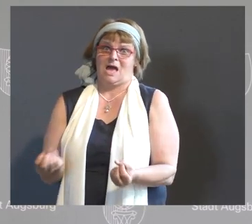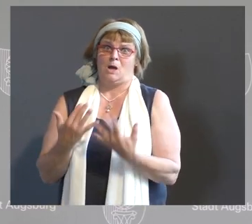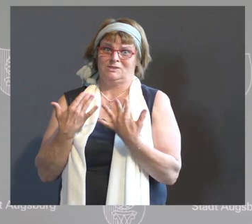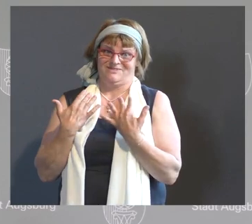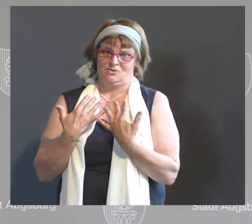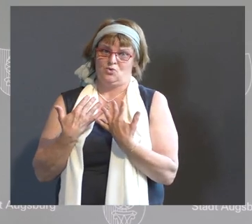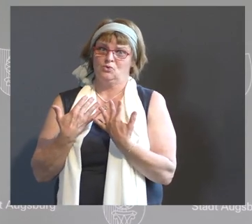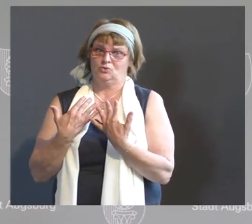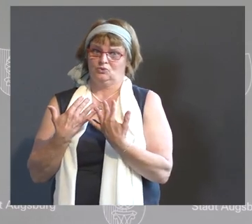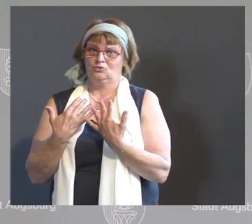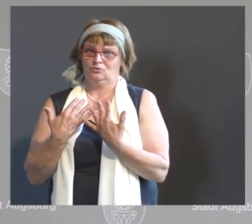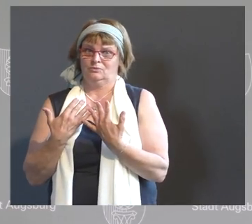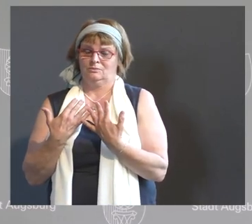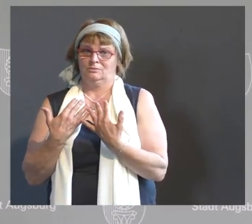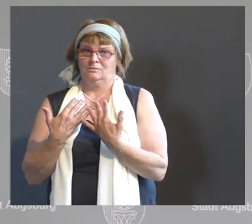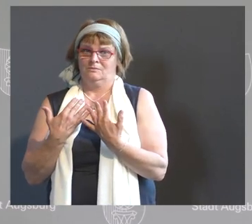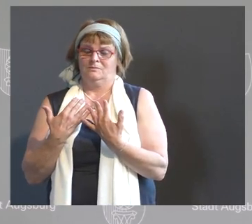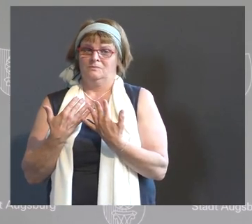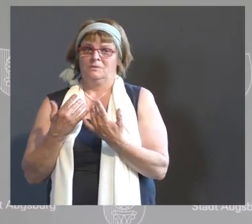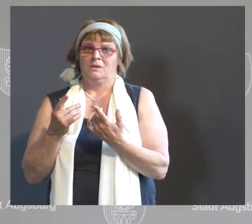also wir waren